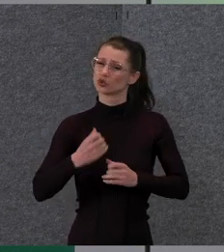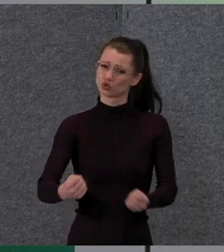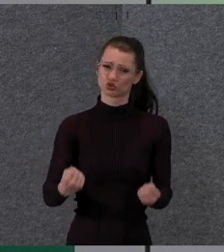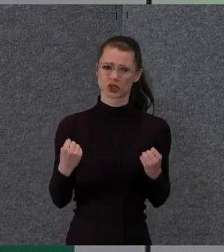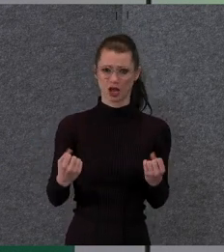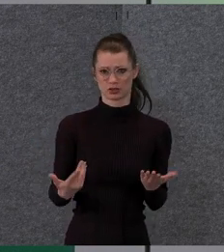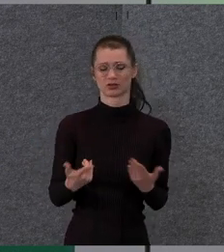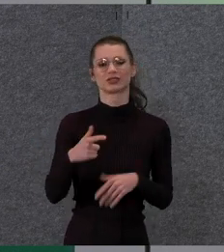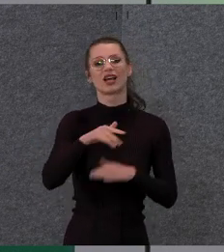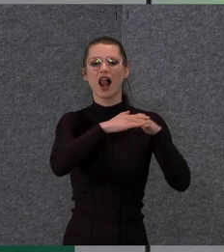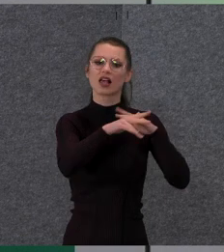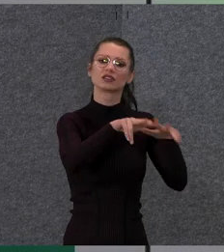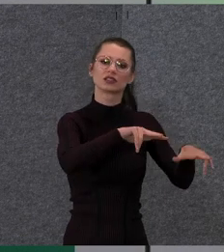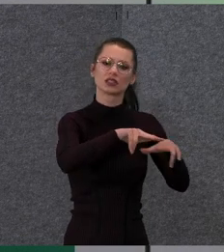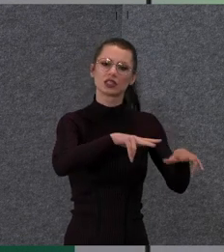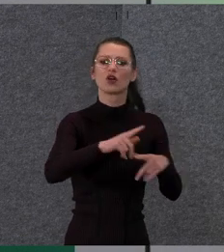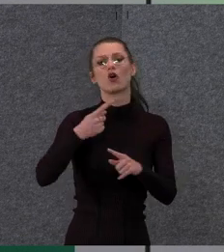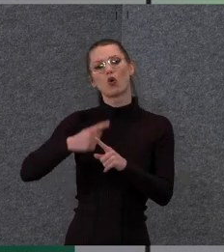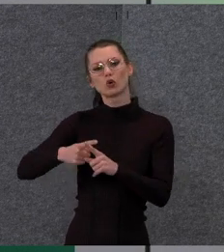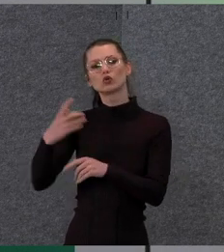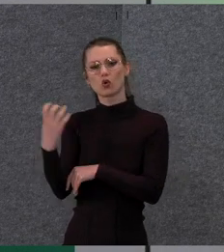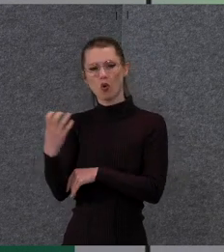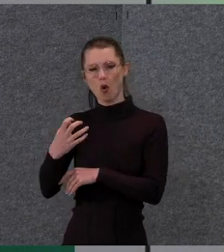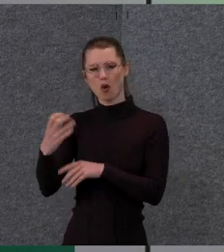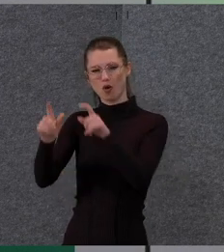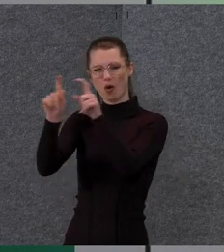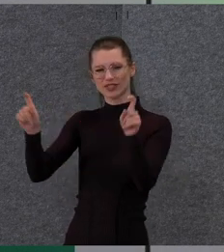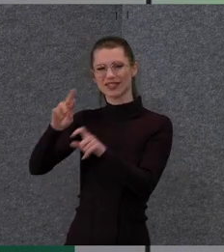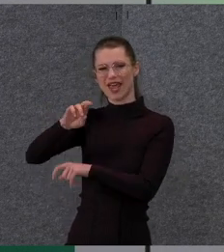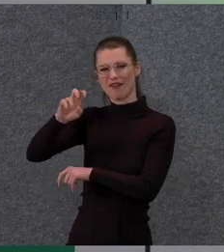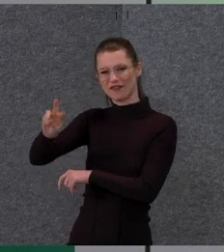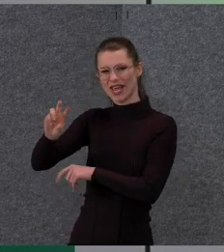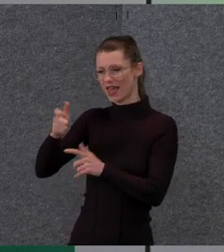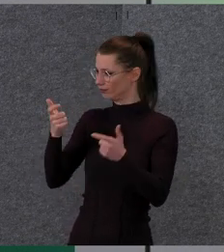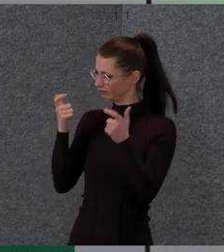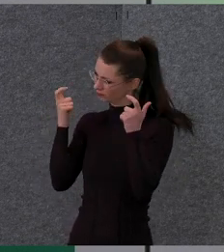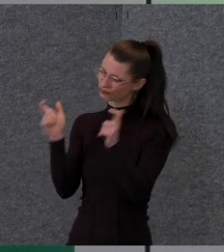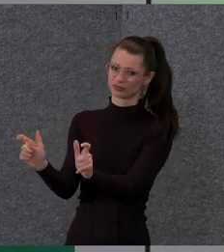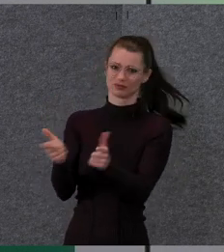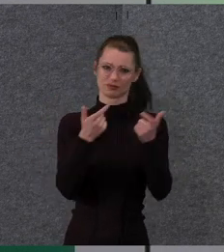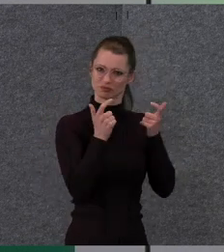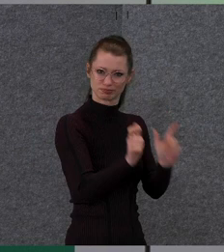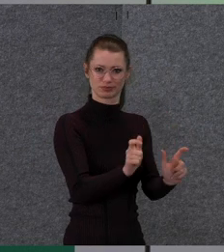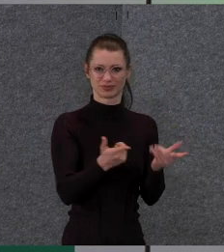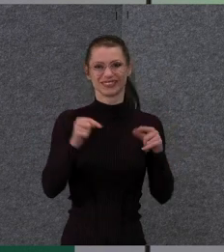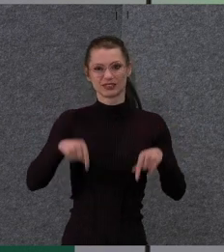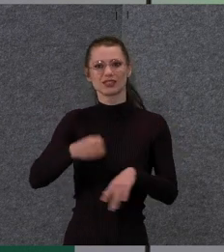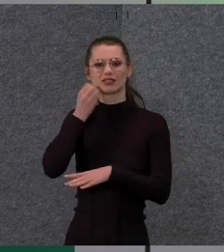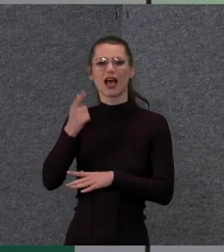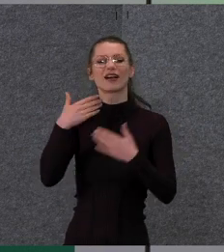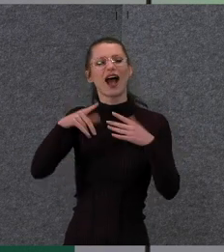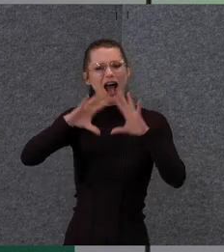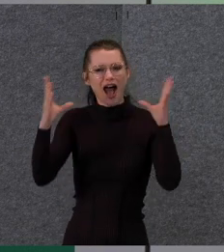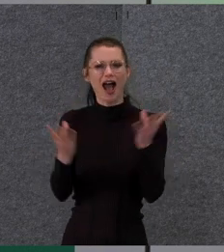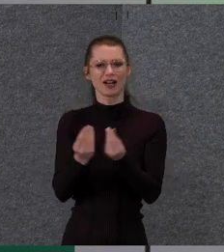stark. Wir haben die Landesregierung und den Kohlekonzern RWE in ihre Schranken gewiesen. Wir haben an diesem Tag das